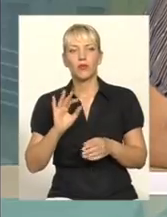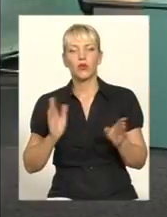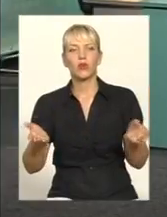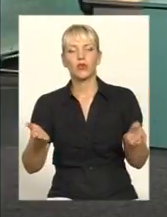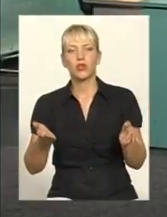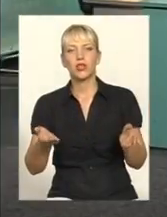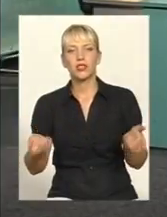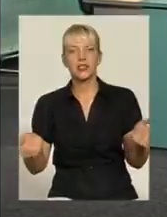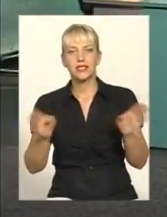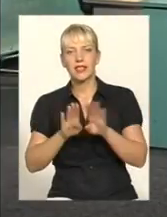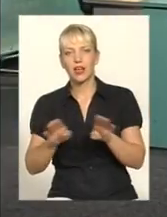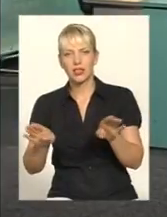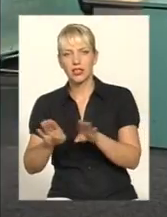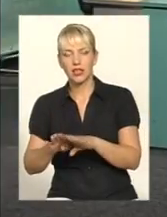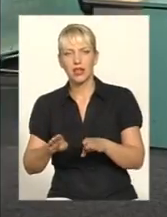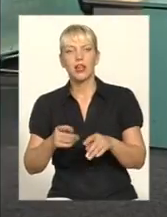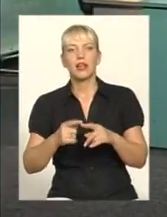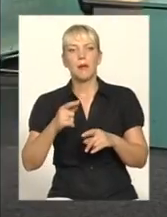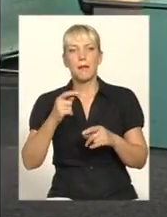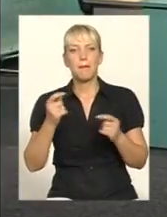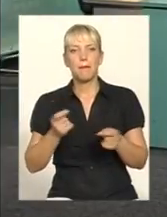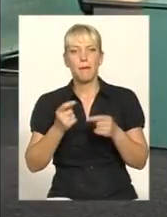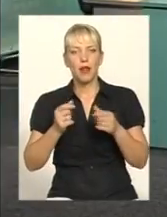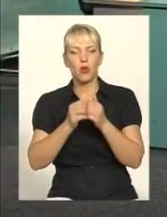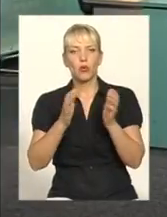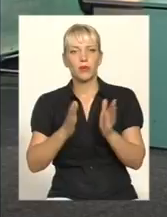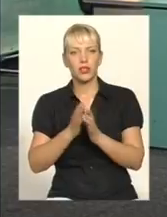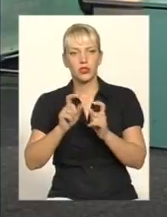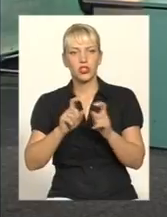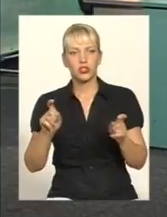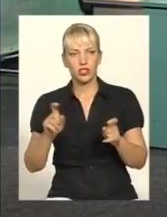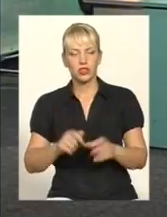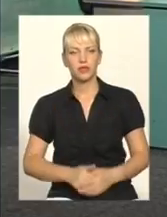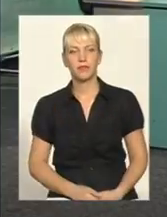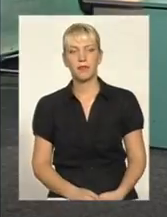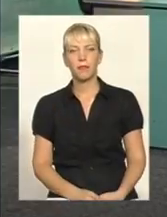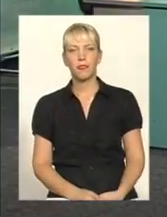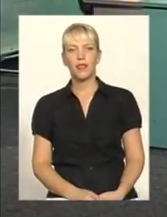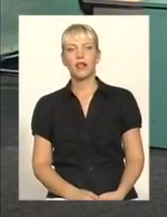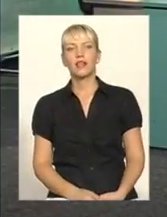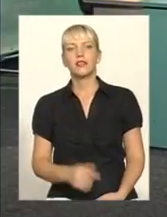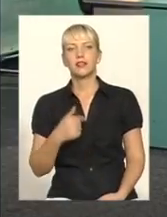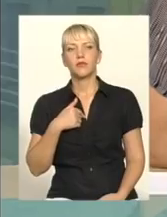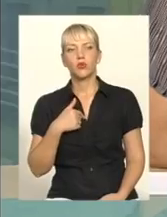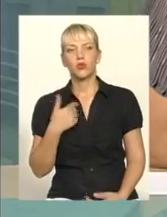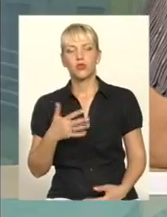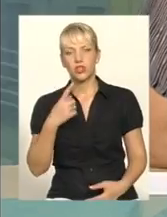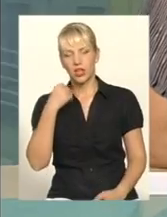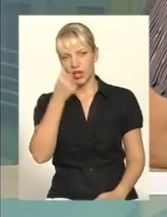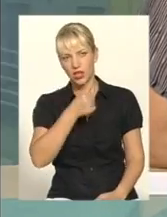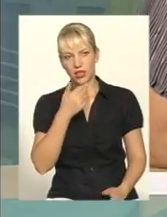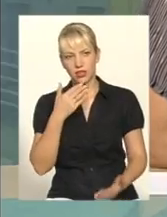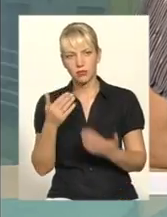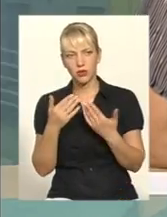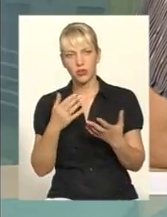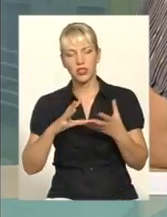закриття малокомплектних шкіл ми вже спілкуємося скільки років? Олеже Івановичу, нагадаю. Зі мною рік уже спілкуєтеся. Якщо... А